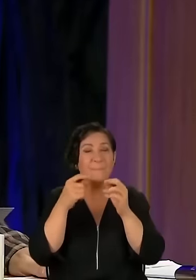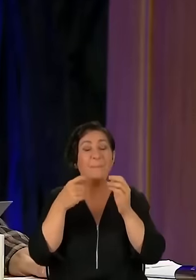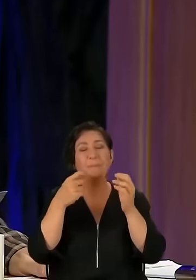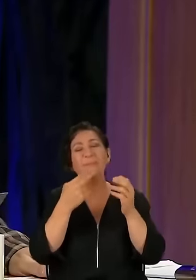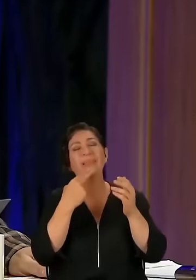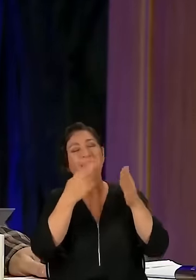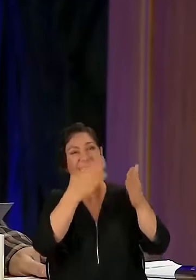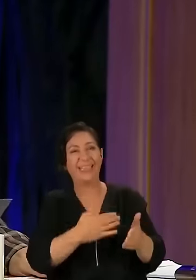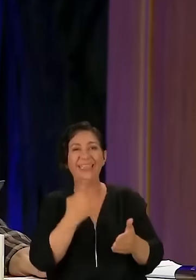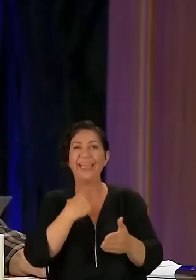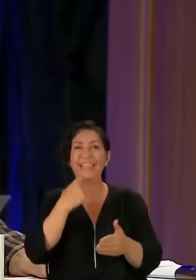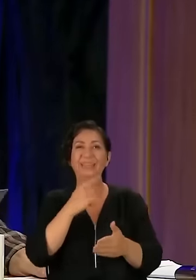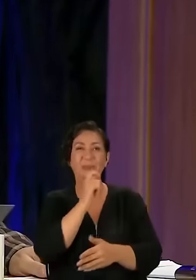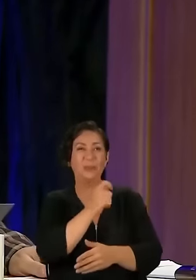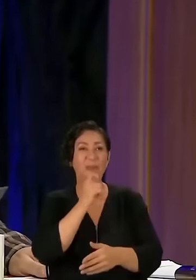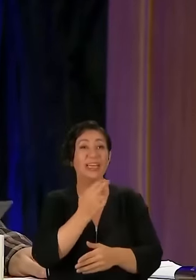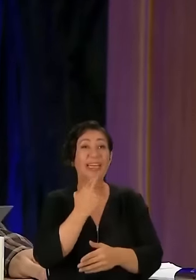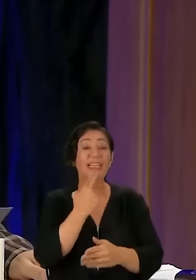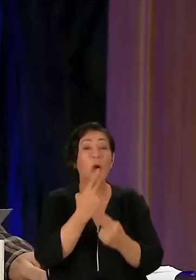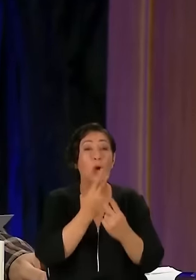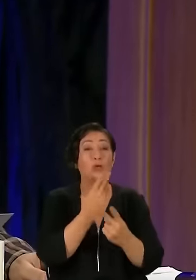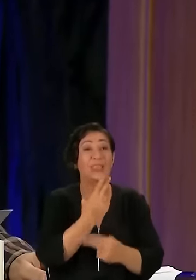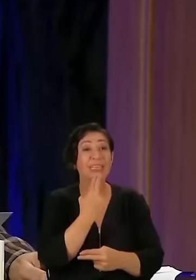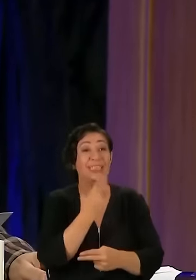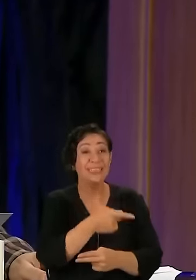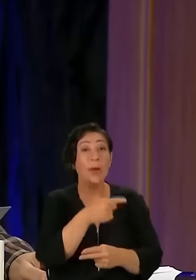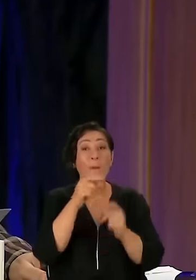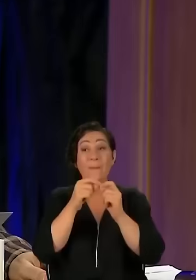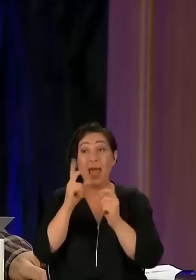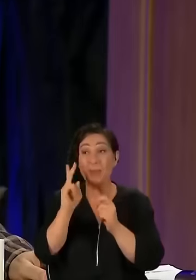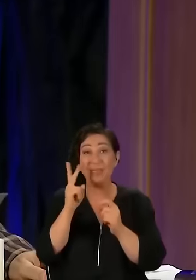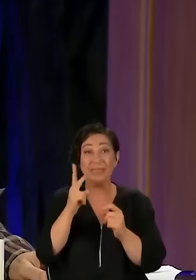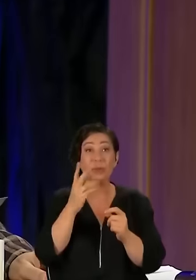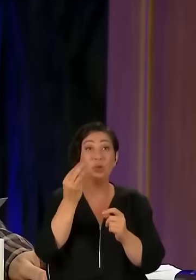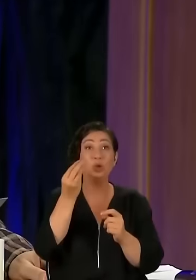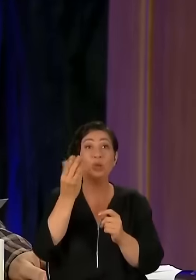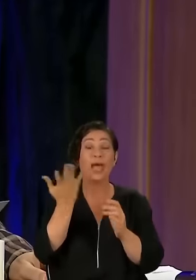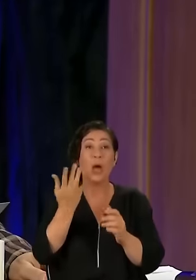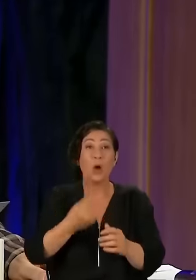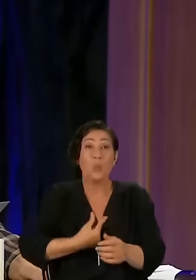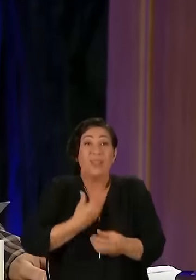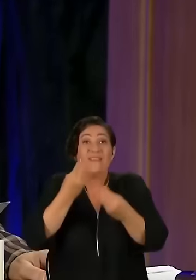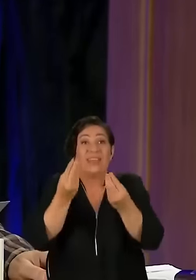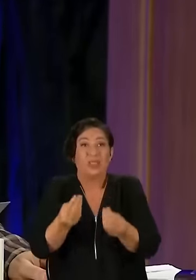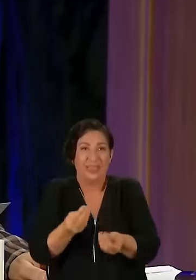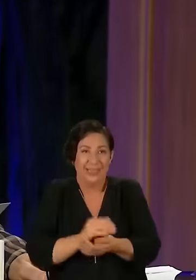isimli bu güzel tatlı sunucu hanımın konuştuğu kız Belma Belen'den çok daha ümit verici.